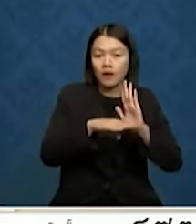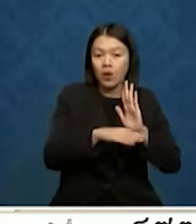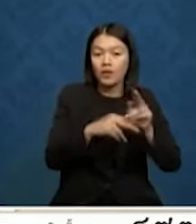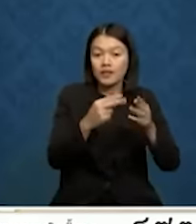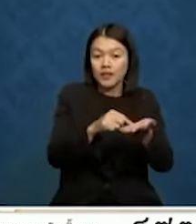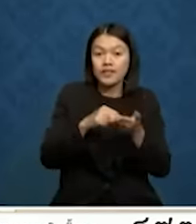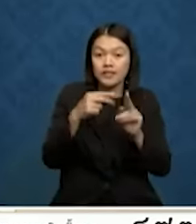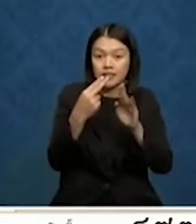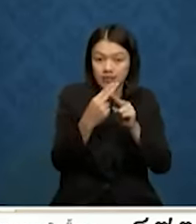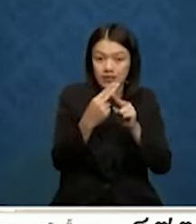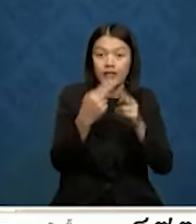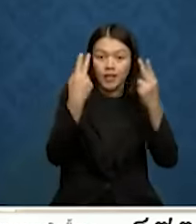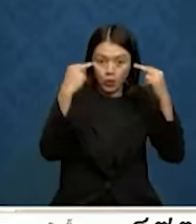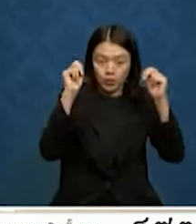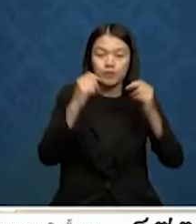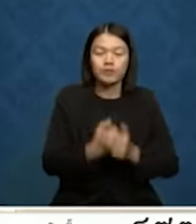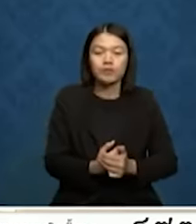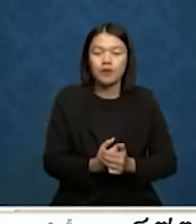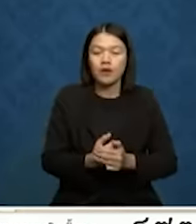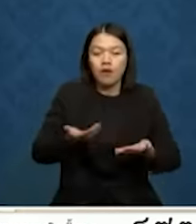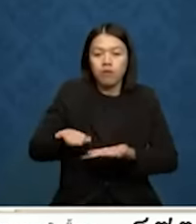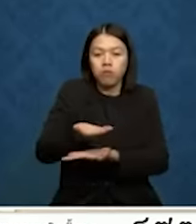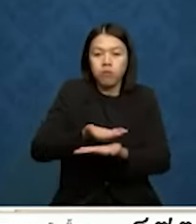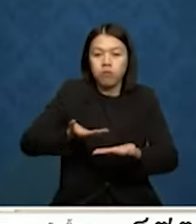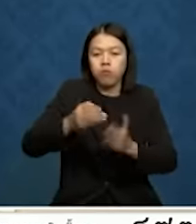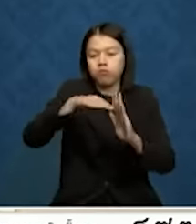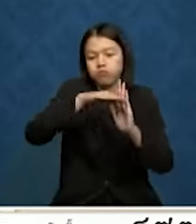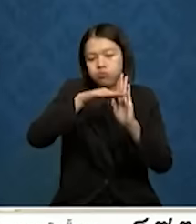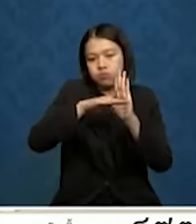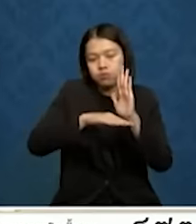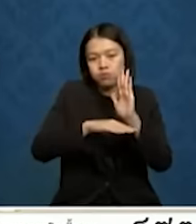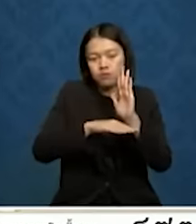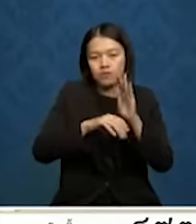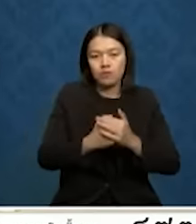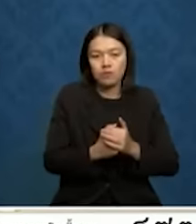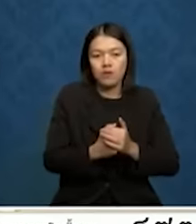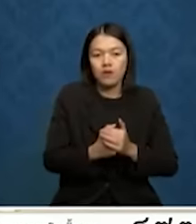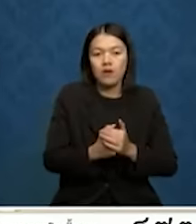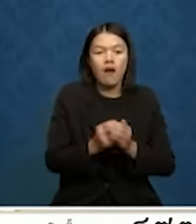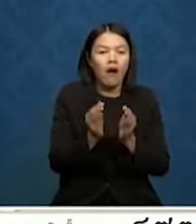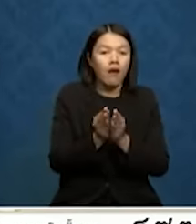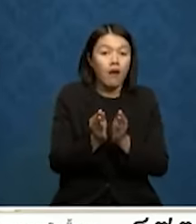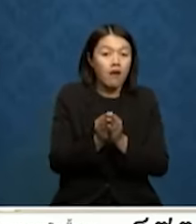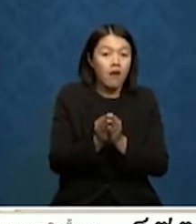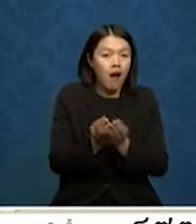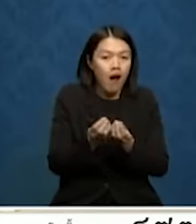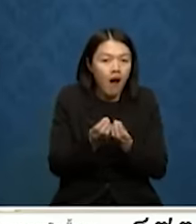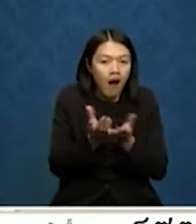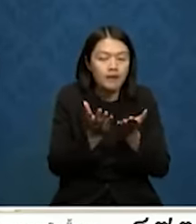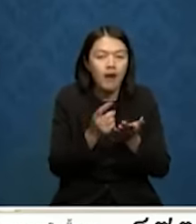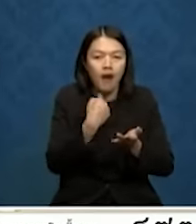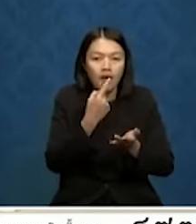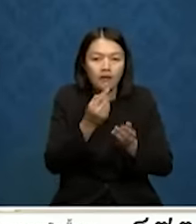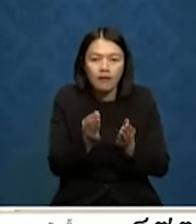อชื่อผมขอหารือไปถึงขั้นตอนการลงคะแนนไปด้วยเลยนะครับซึ่งก็เ